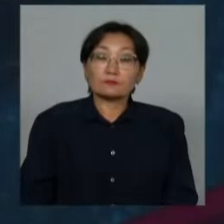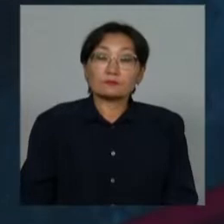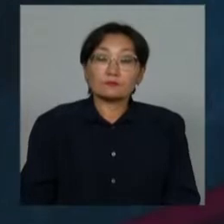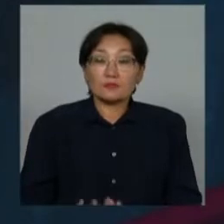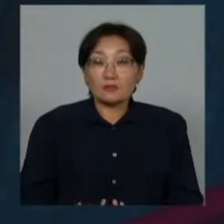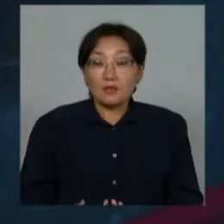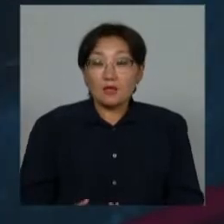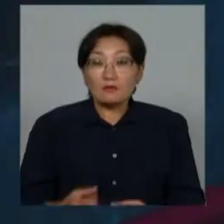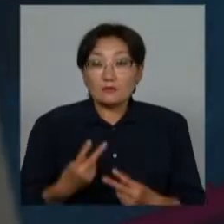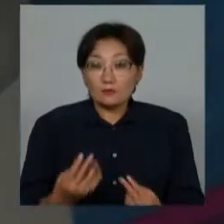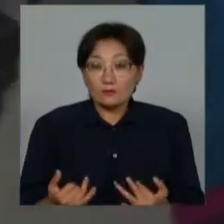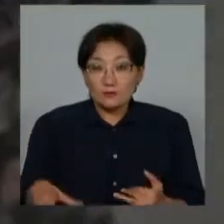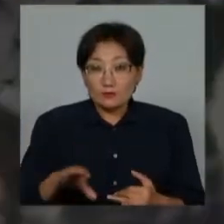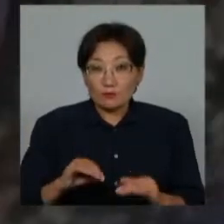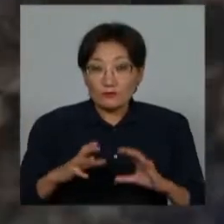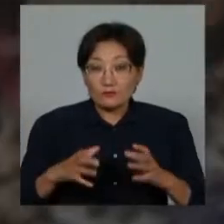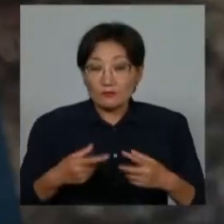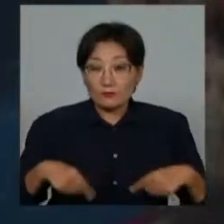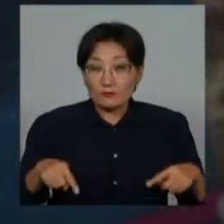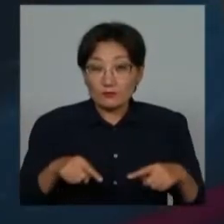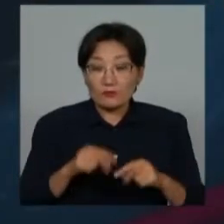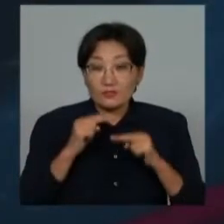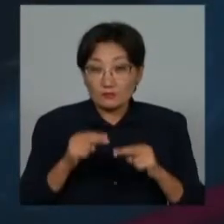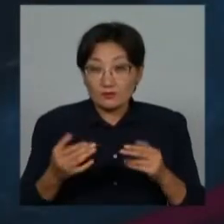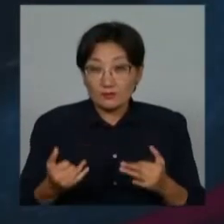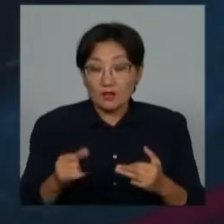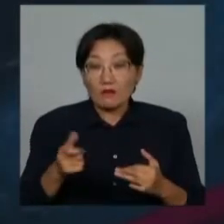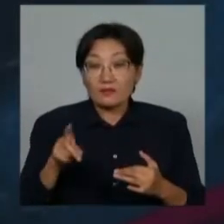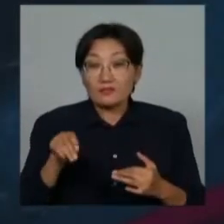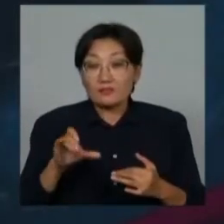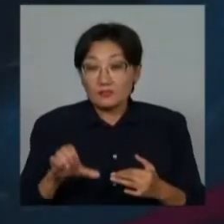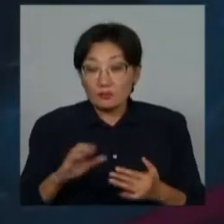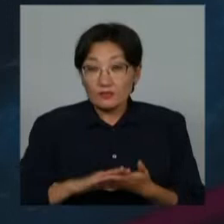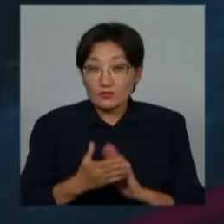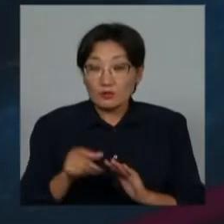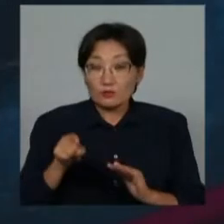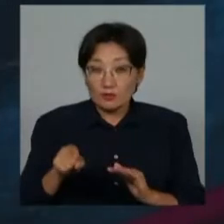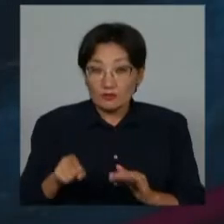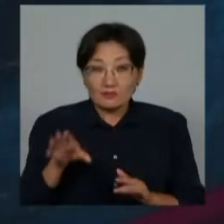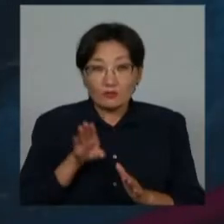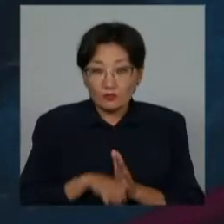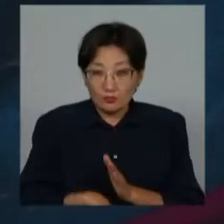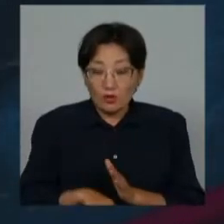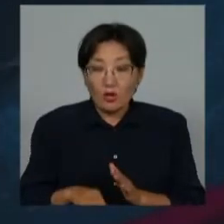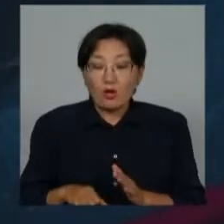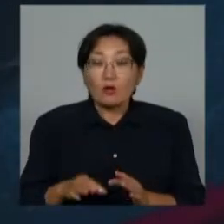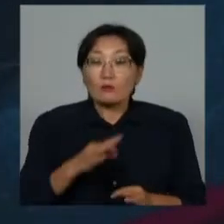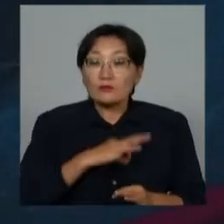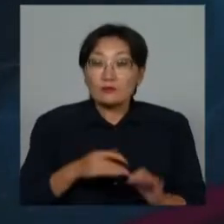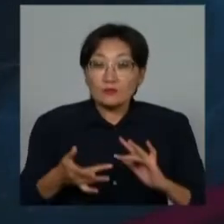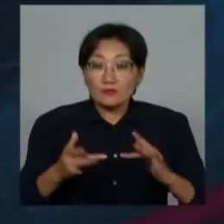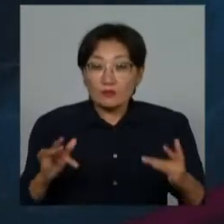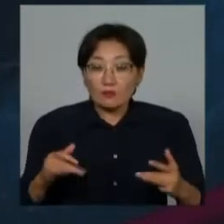Тем временем, взгляды всего мирового сообщества прикованы сейчас к Афганистану. Ситуация там только накаляется. Пользователи